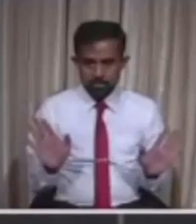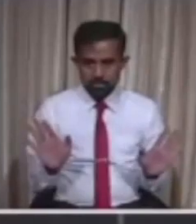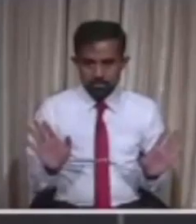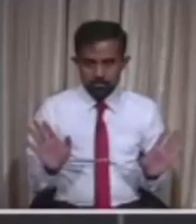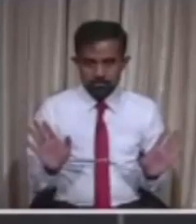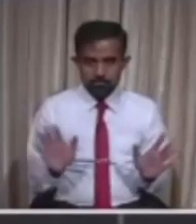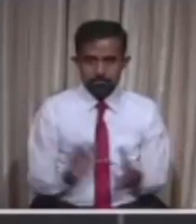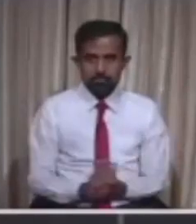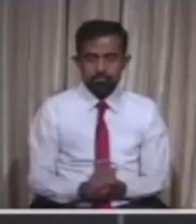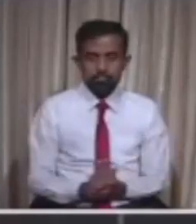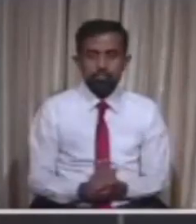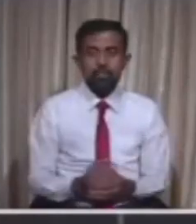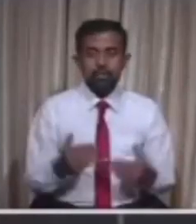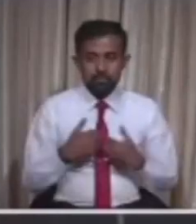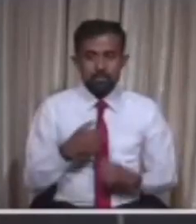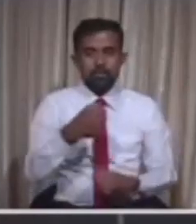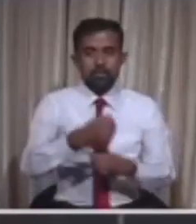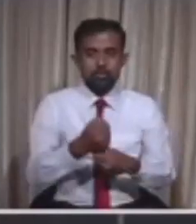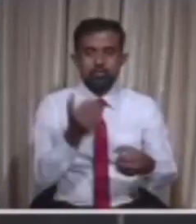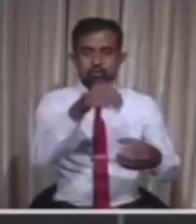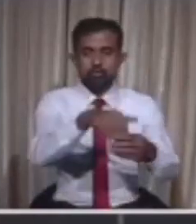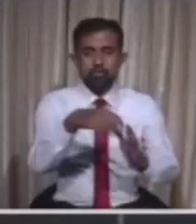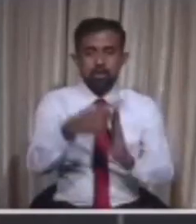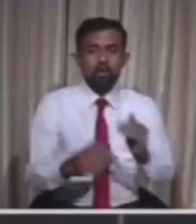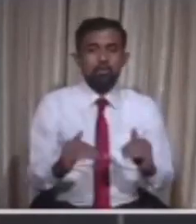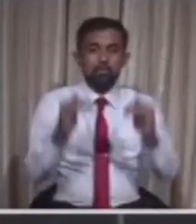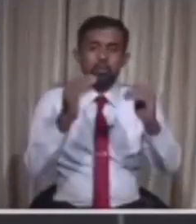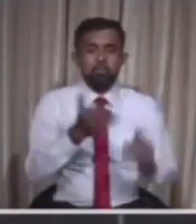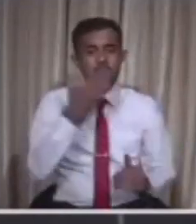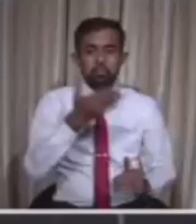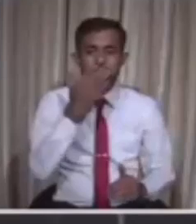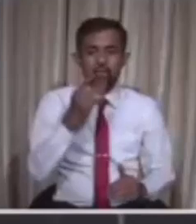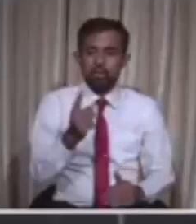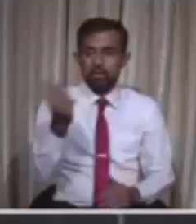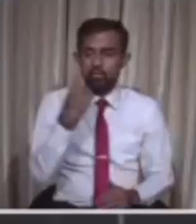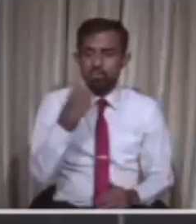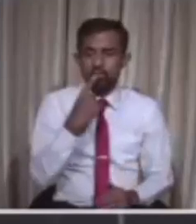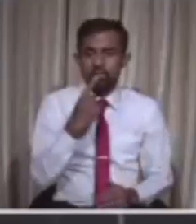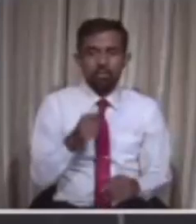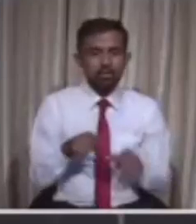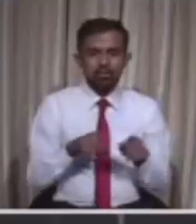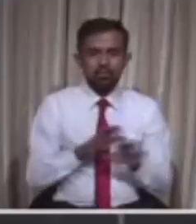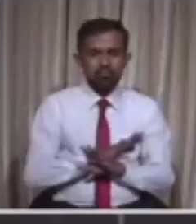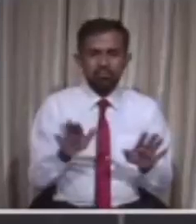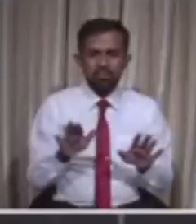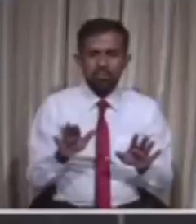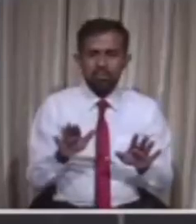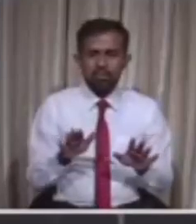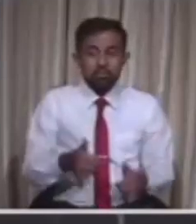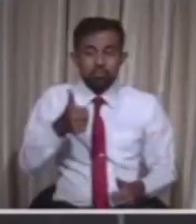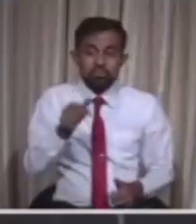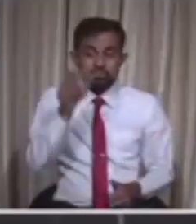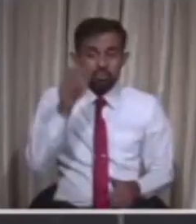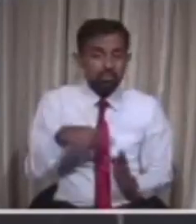හරි. මම ආණ්ඩුවට ගිහිල්ලා රට ගොඩ දාන්න පුළුවන් කියලා සමහරු කිව්වට ඒක එහෙම වෙන්නේ නැහැ. සුපර්මෑන්ලා මේ ලෝකේ මේ